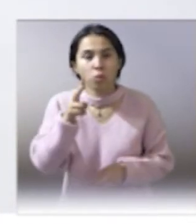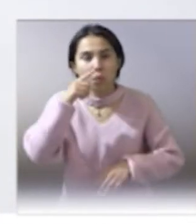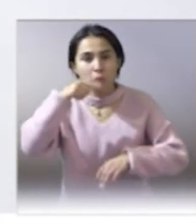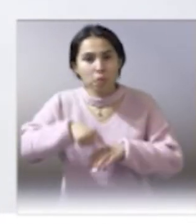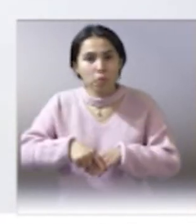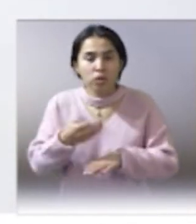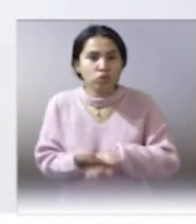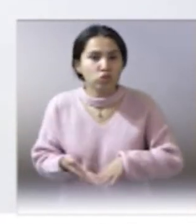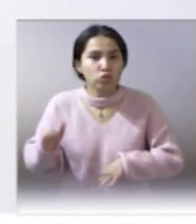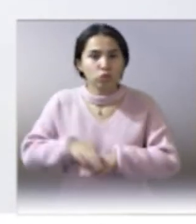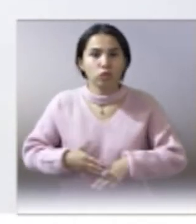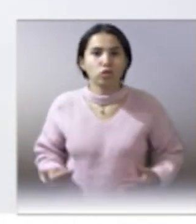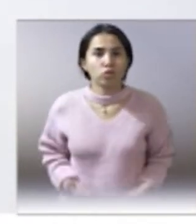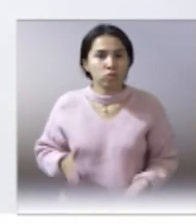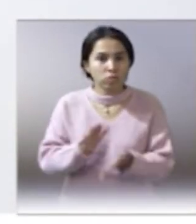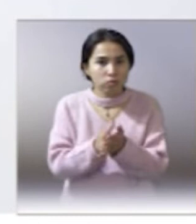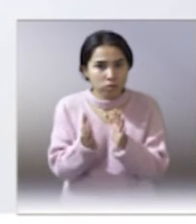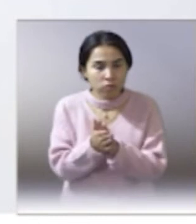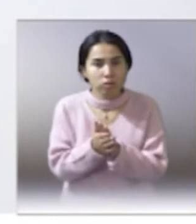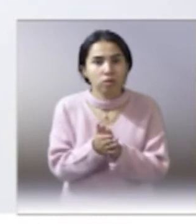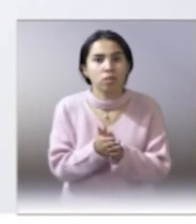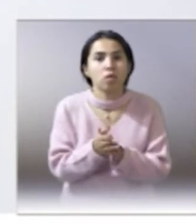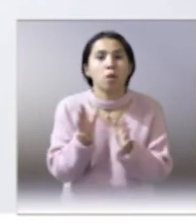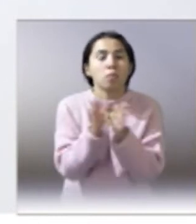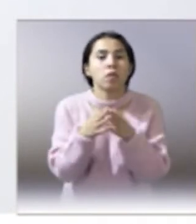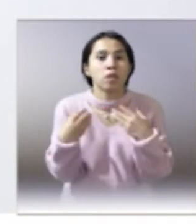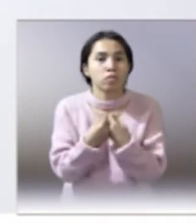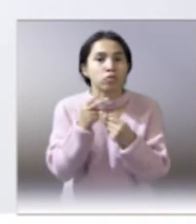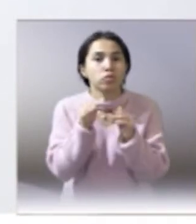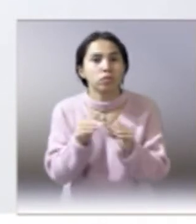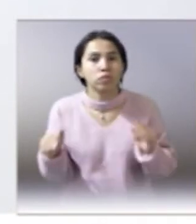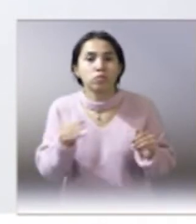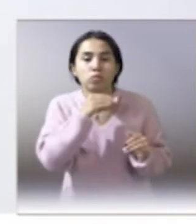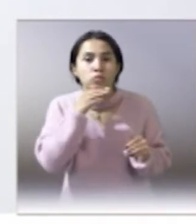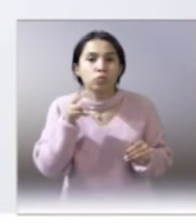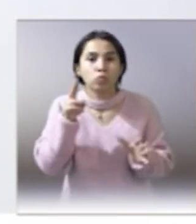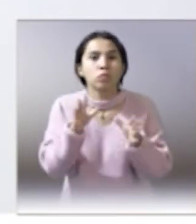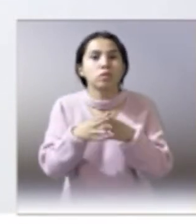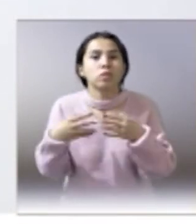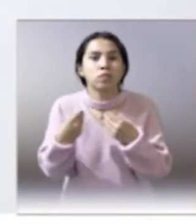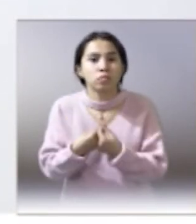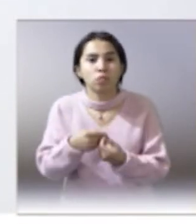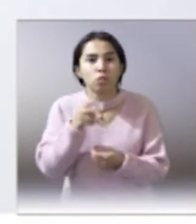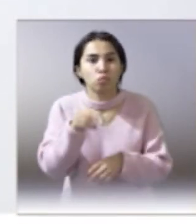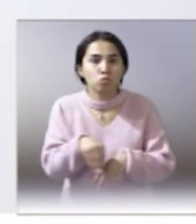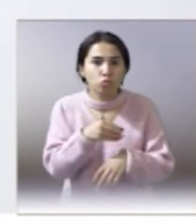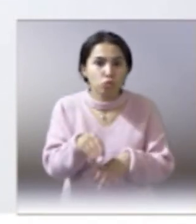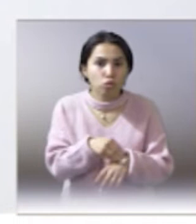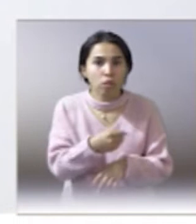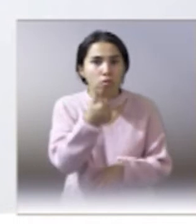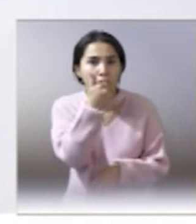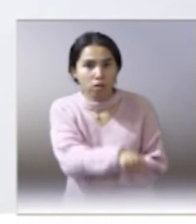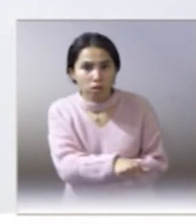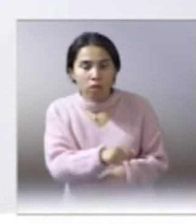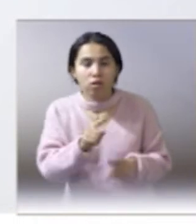их числе 244 безработных, 103 пенсионера и 32 семьи из группы получателей адресной социальной помощи.